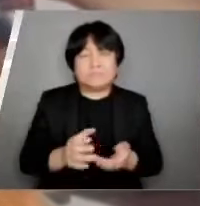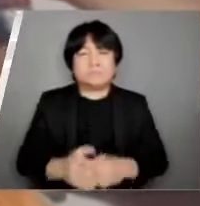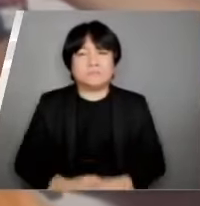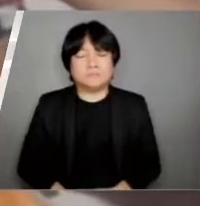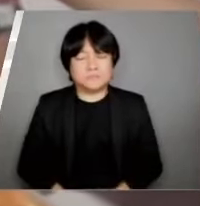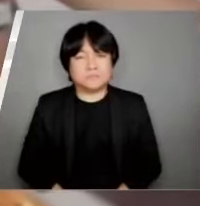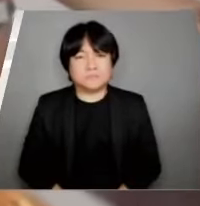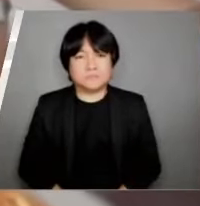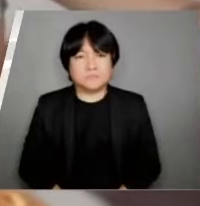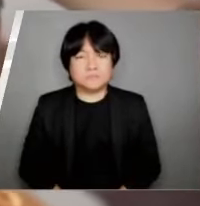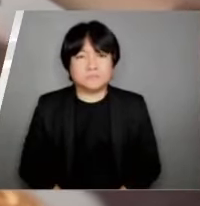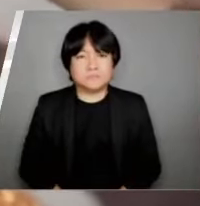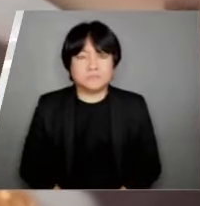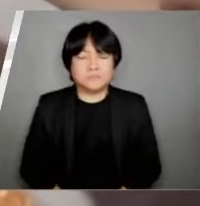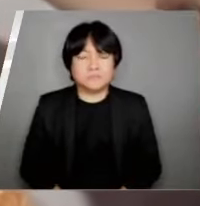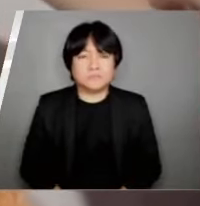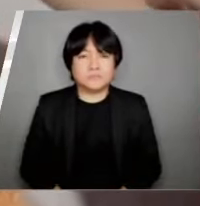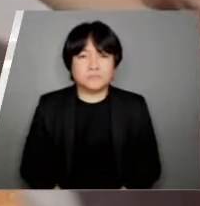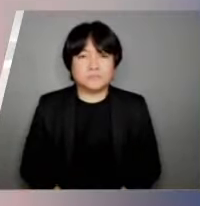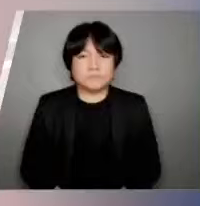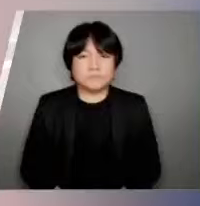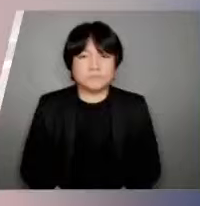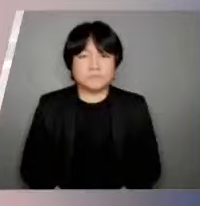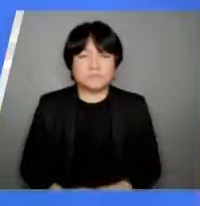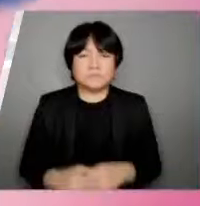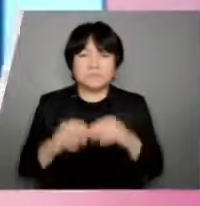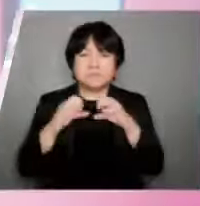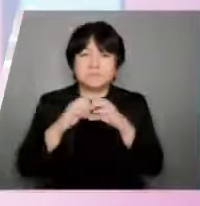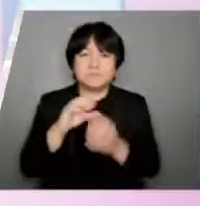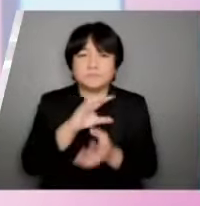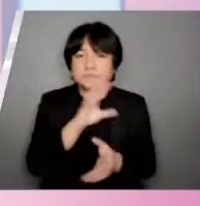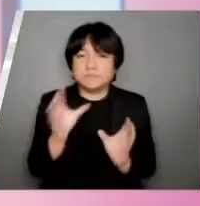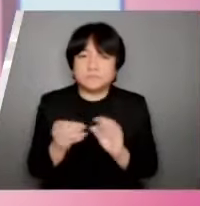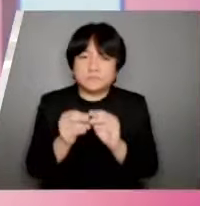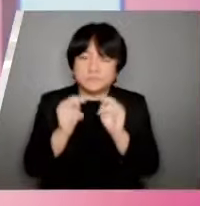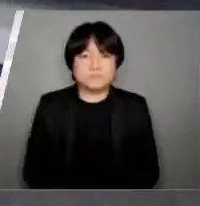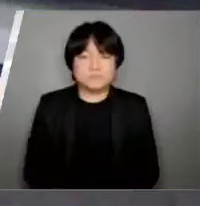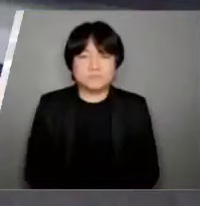at GMA Integrated News, Zen Kilantang ang inyong saksi.